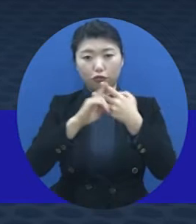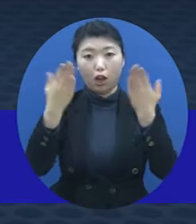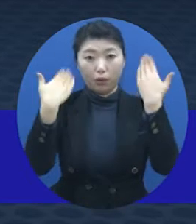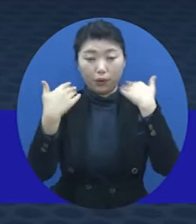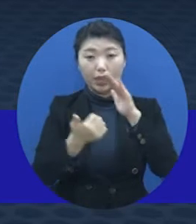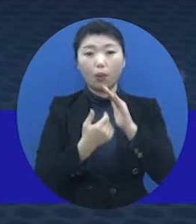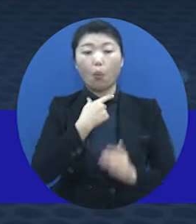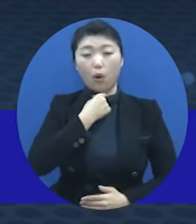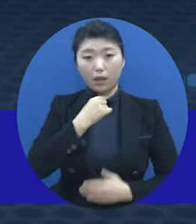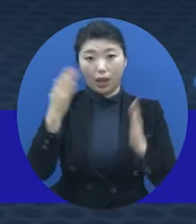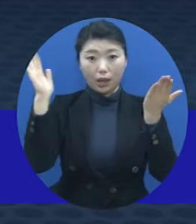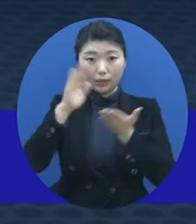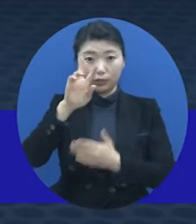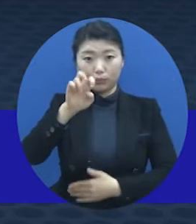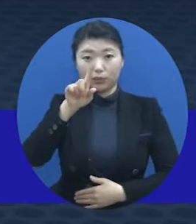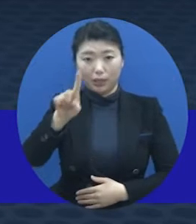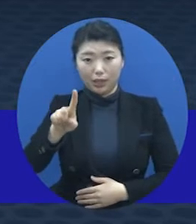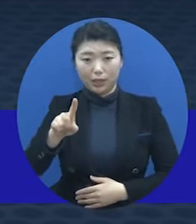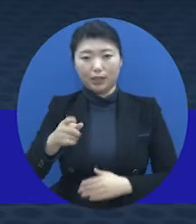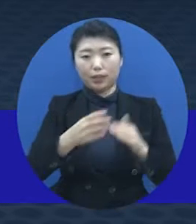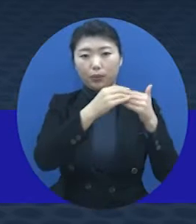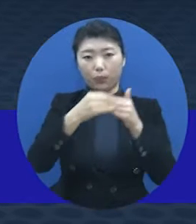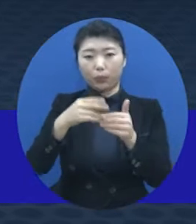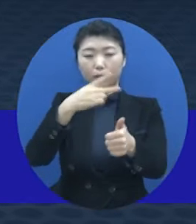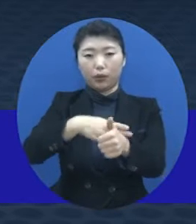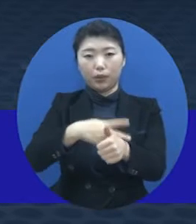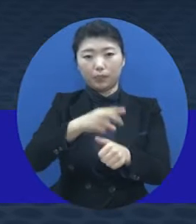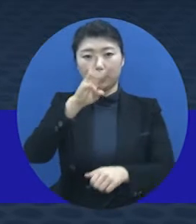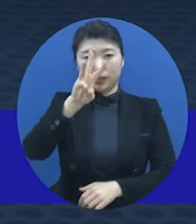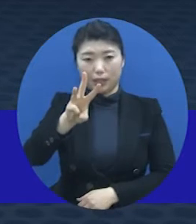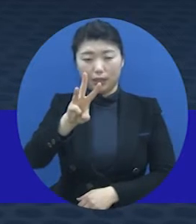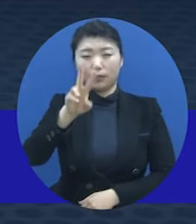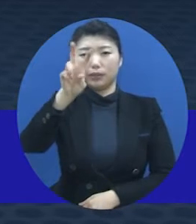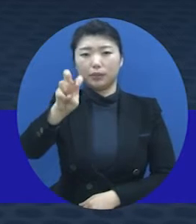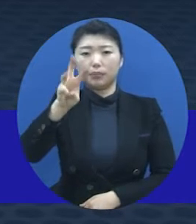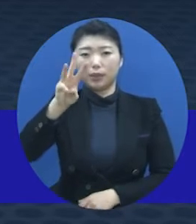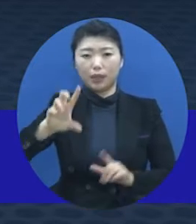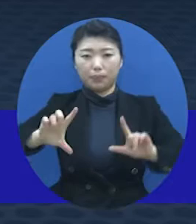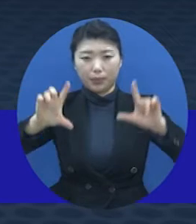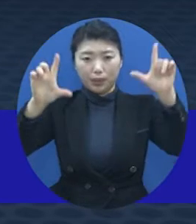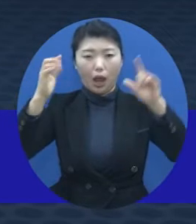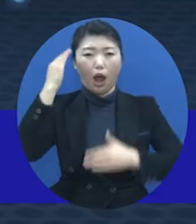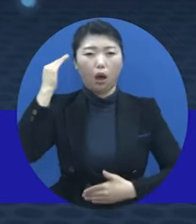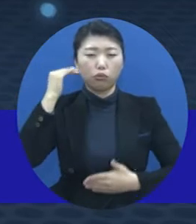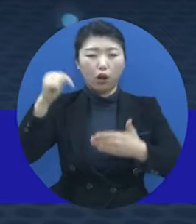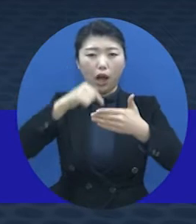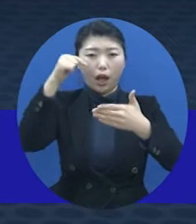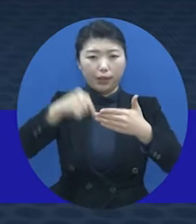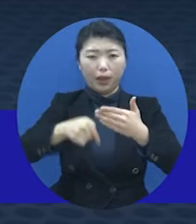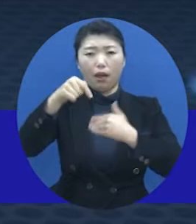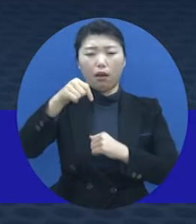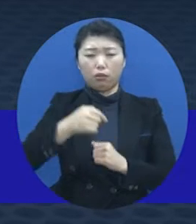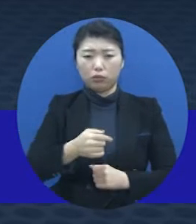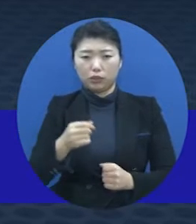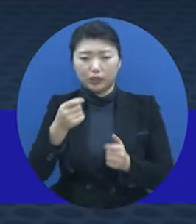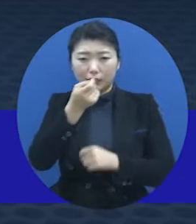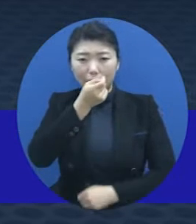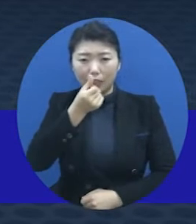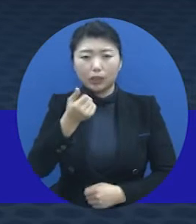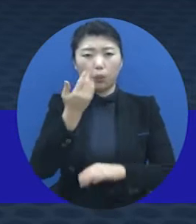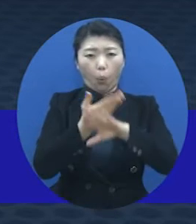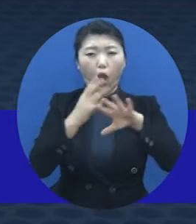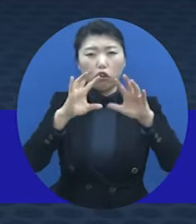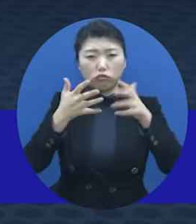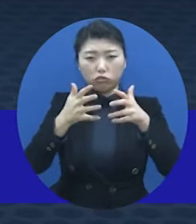장기중학교는 희망학생 21명과 인솔교사 3명이 지난 23일 한국 속 작은 외국 이태원을